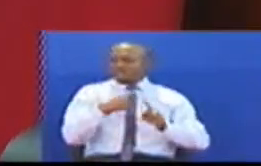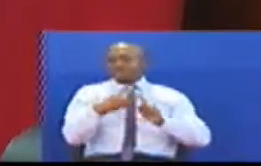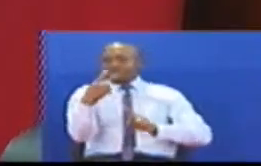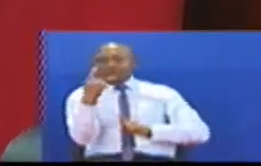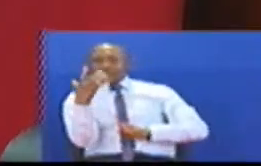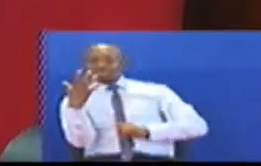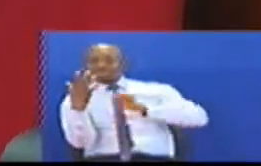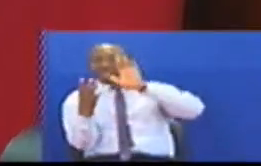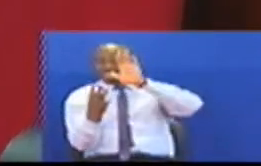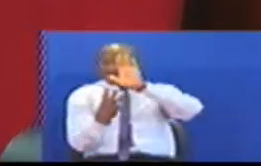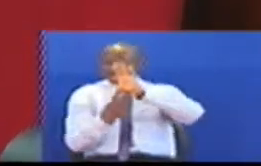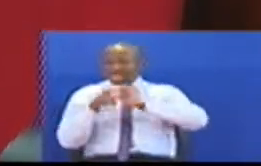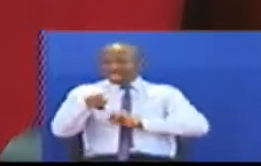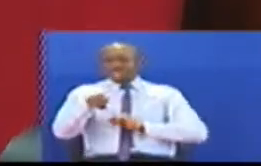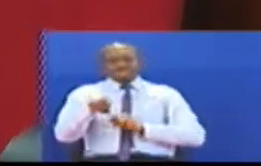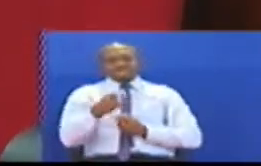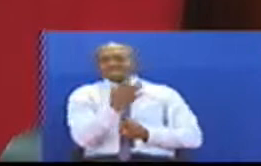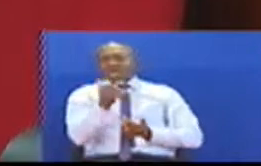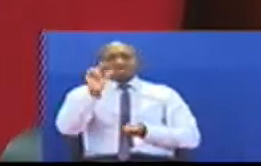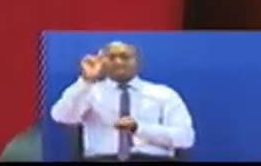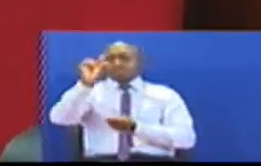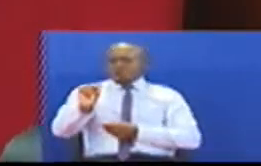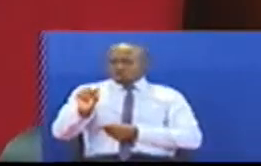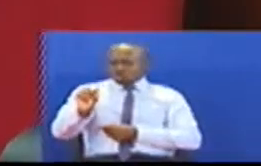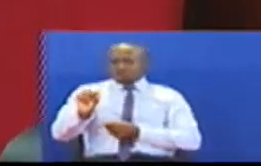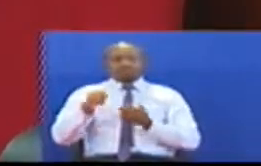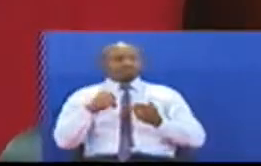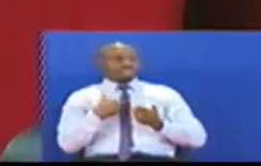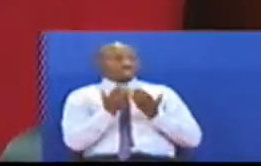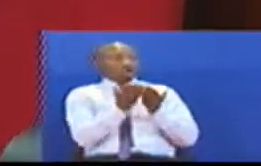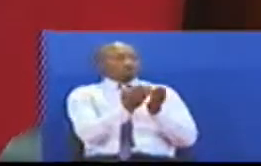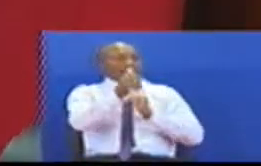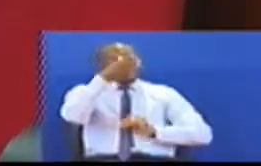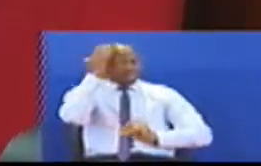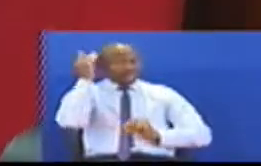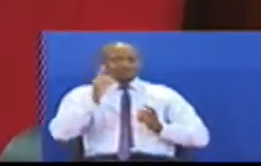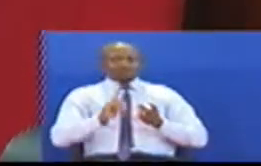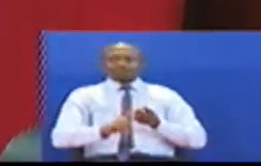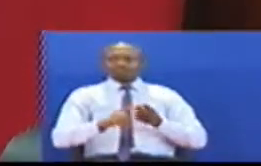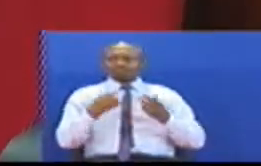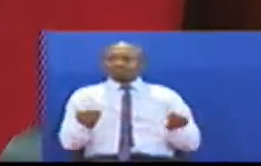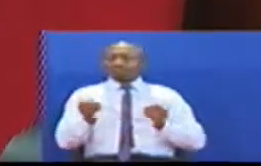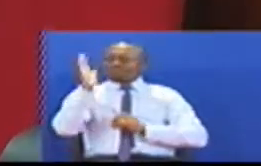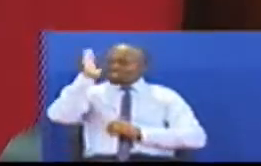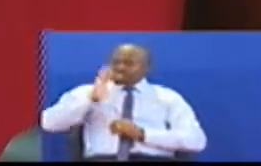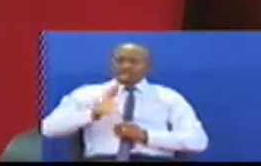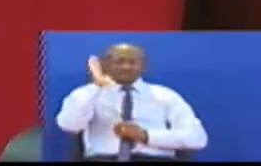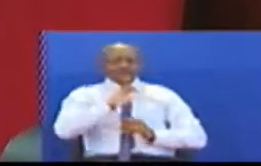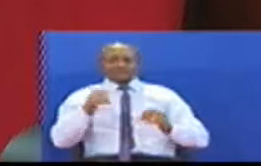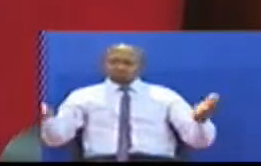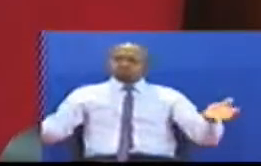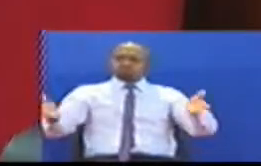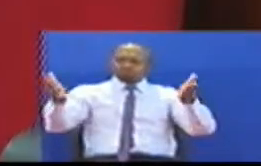1159. Hii ni idadi ndogo sana, Mheshimiwa Spika. Kwa hiyo nilikuwa naomba niombe serikali basi vijana wengi zaidi